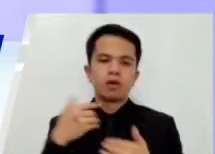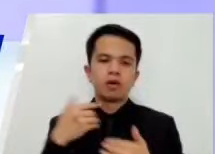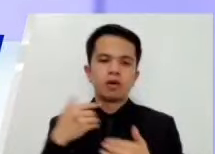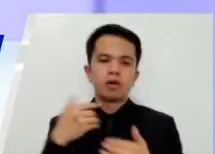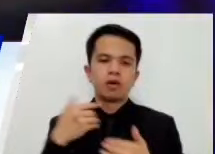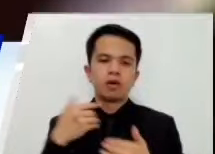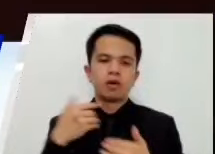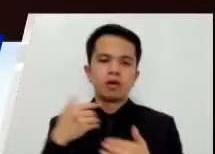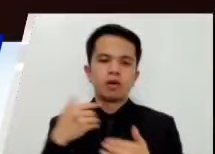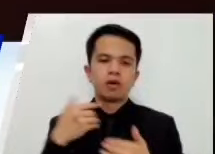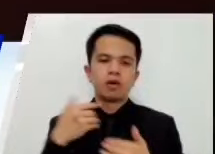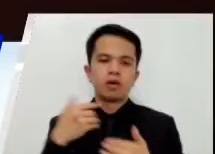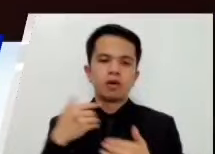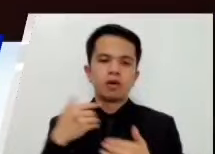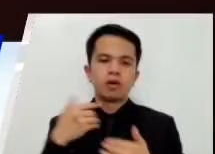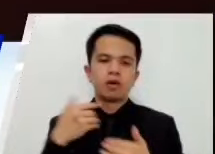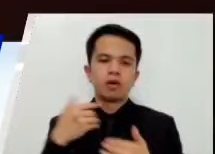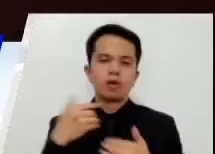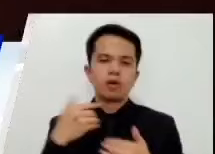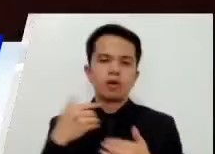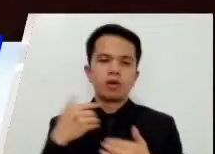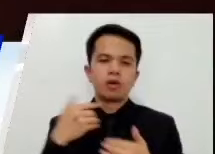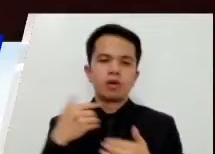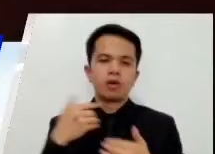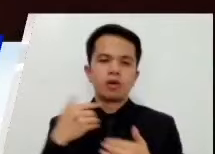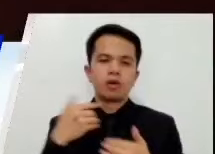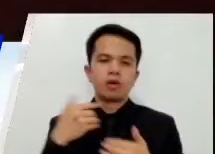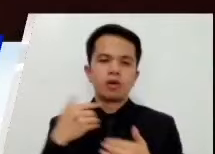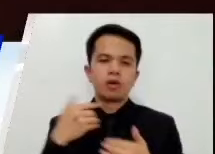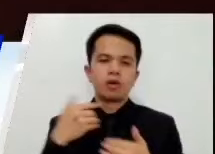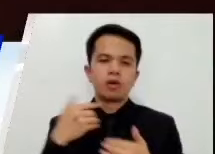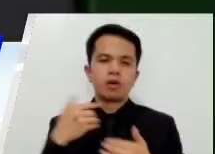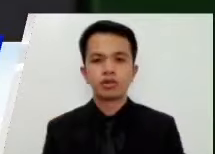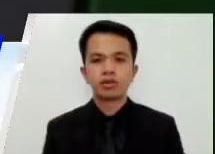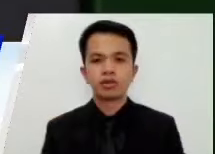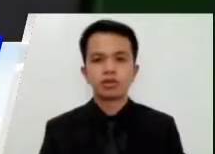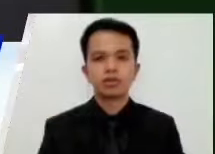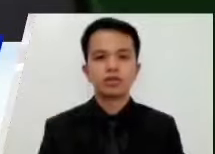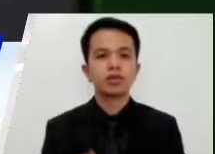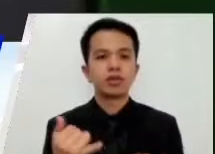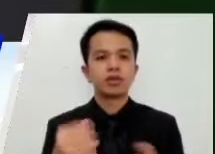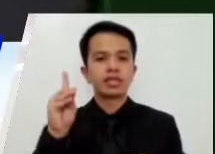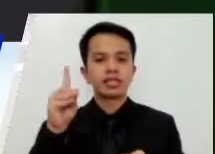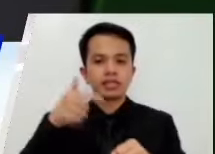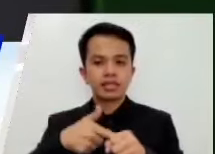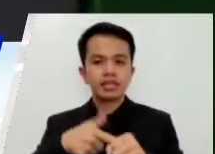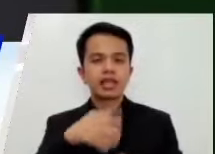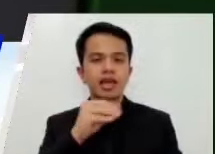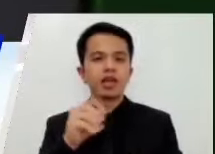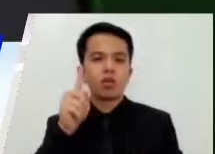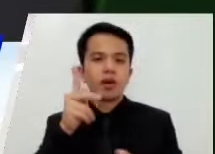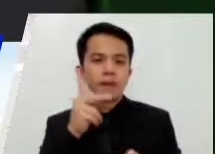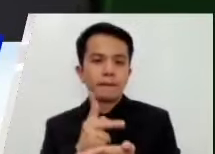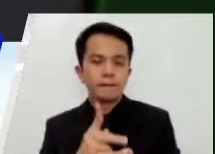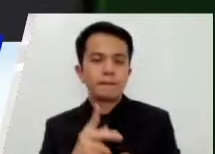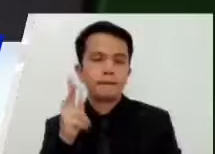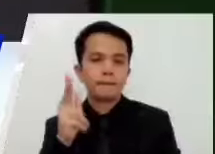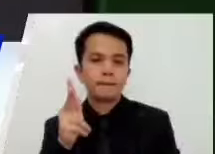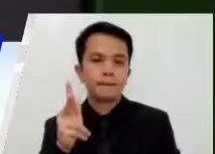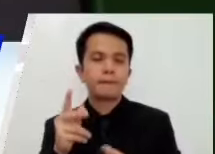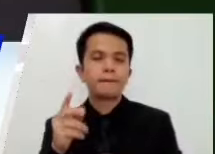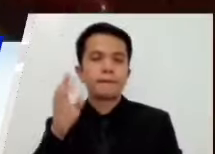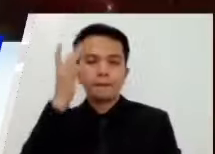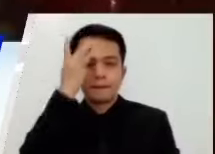ng gasolina. 1 peso and 40 centavos naman sa kada litro ng diesel. At 1 peso and 30 centavos sa kada litro ng